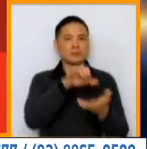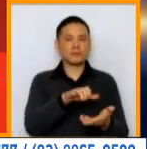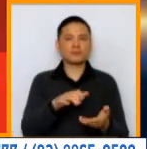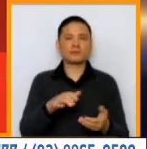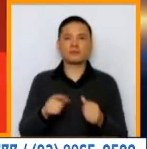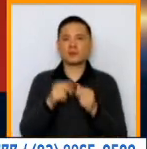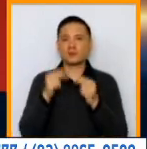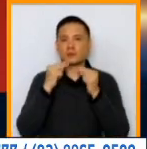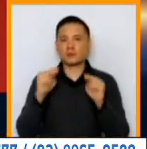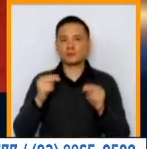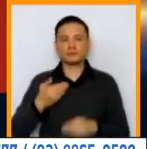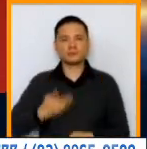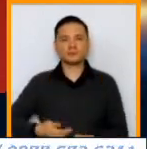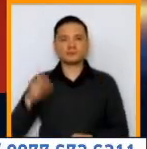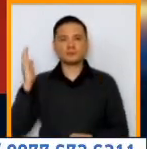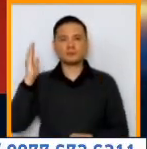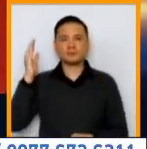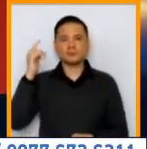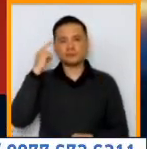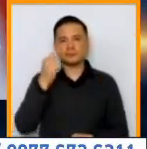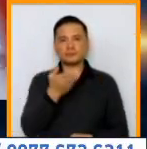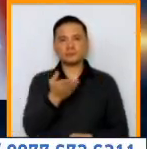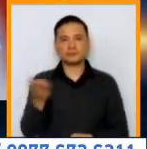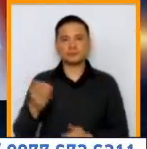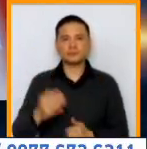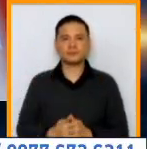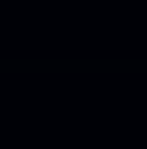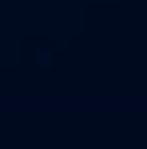Kai, buong puso para sa Pilipino.